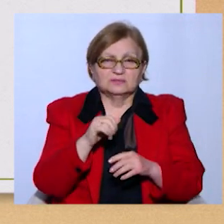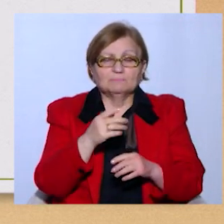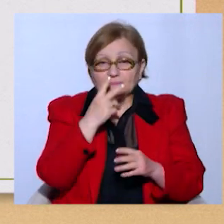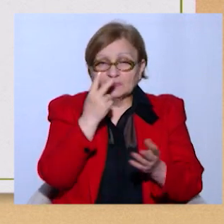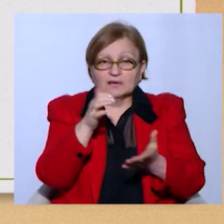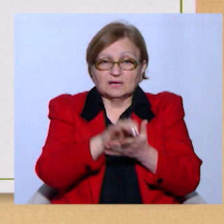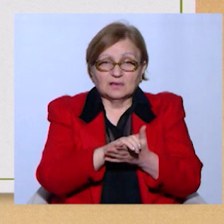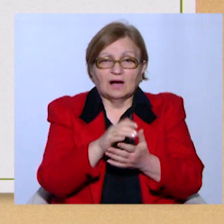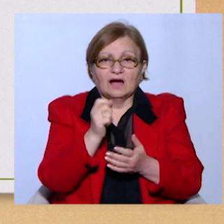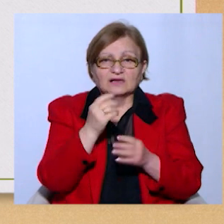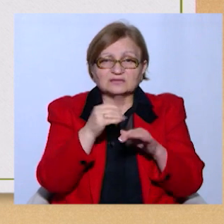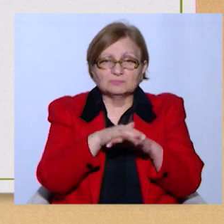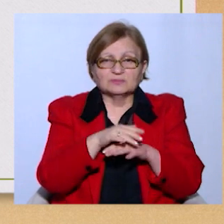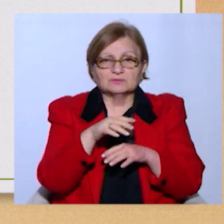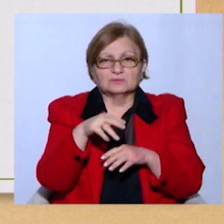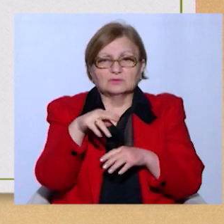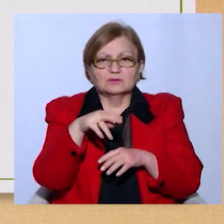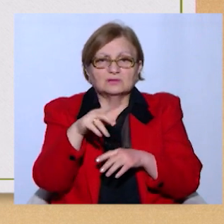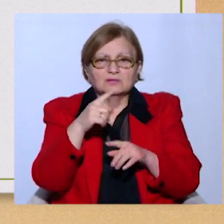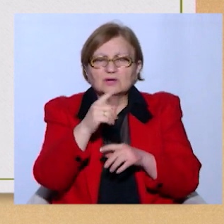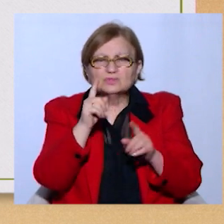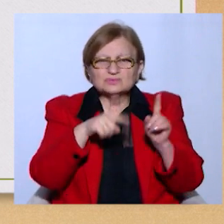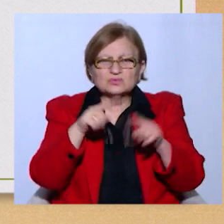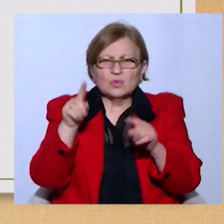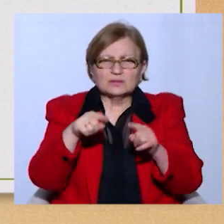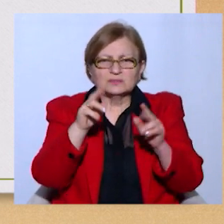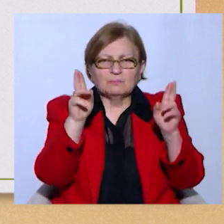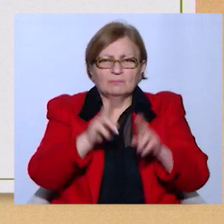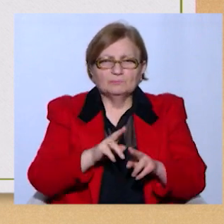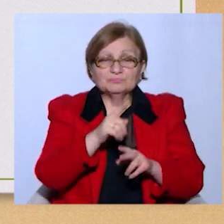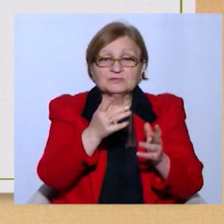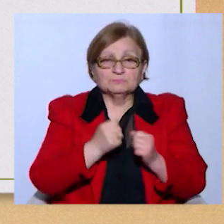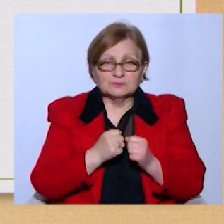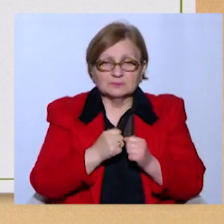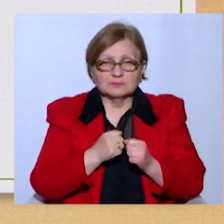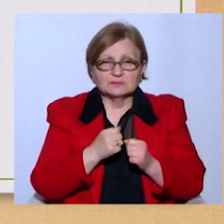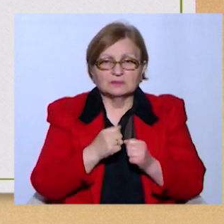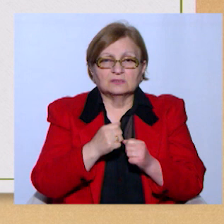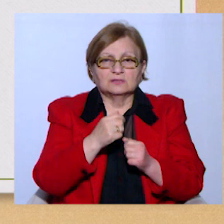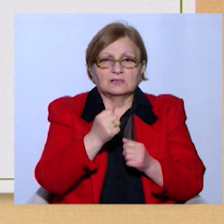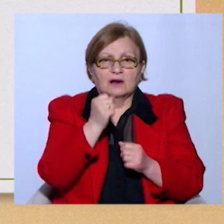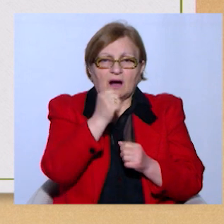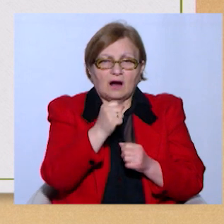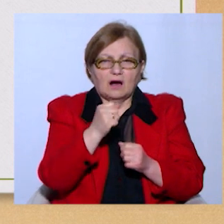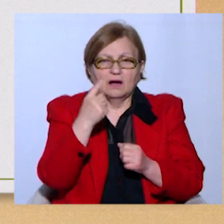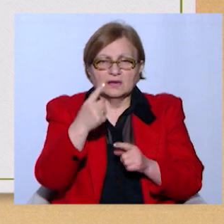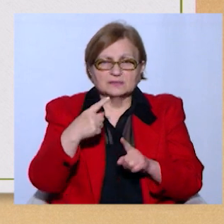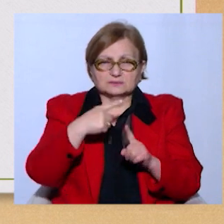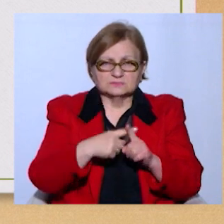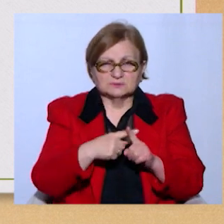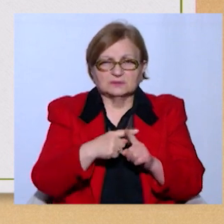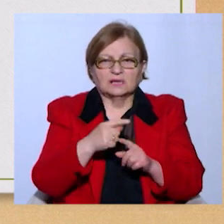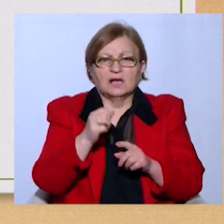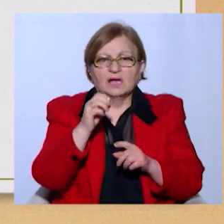არითმეტიკული პროგრესიის ზოგადი მეენე წევრის ფორმულა. იგი მიიღება პირველ წევრს a-ს დამატებული n